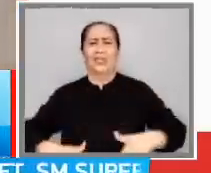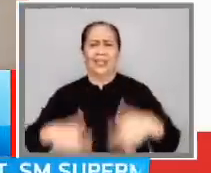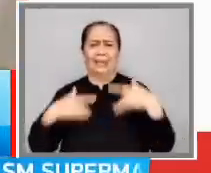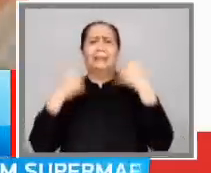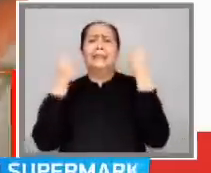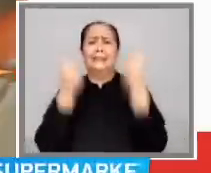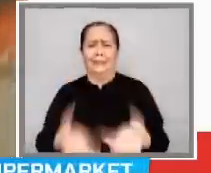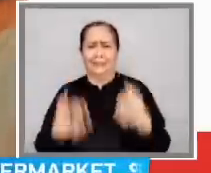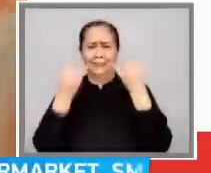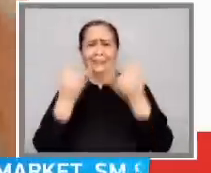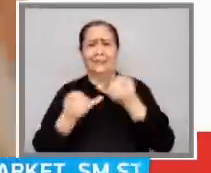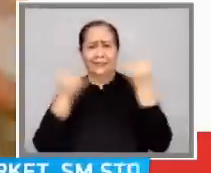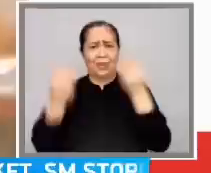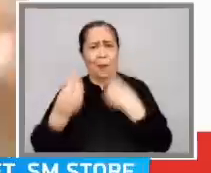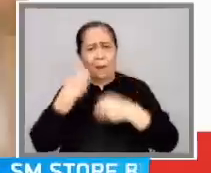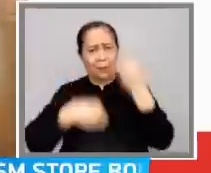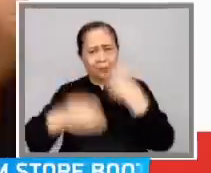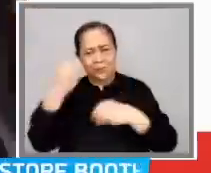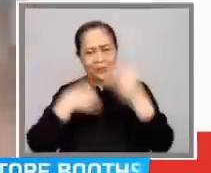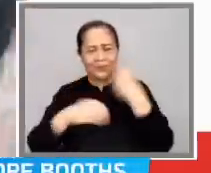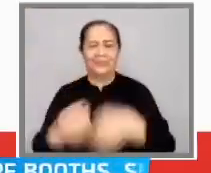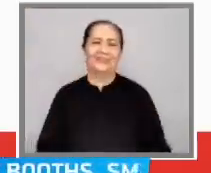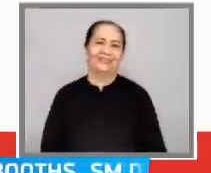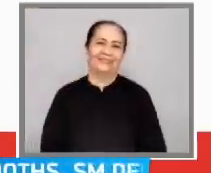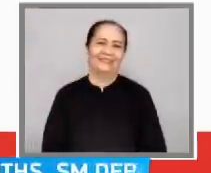na nakain.